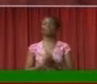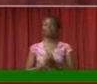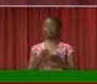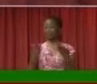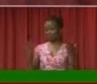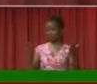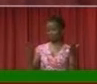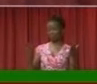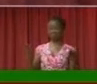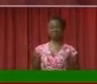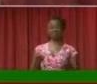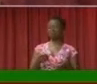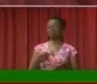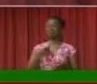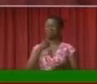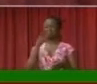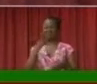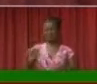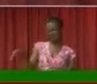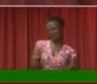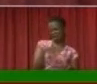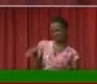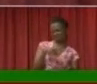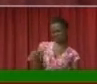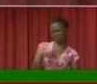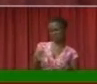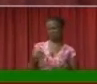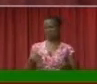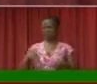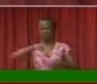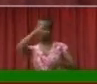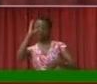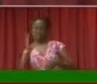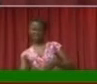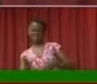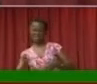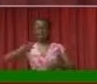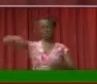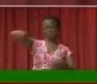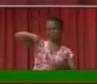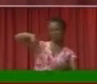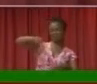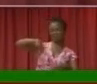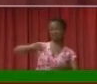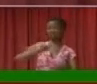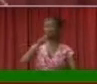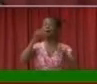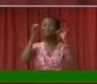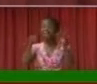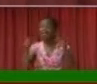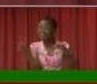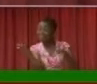lui ne peut pas donner l'adresse d'une rue, l'adresse d'une avenue, l'adresse d'une province. Et il montrait toute la